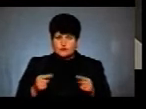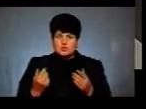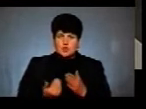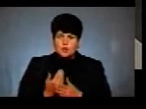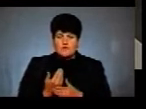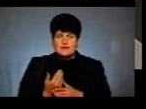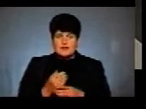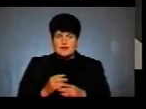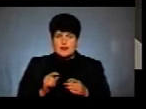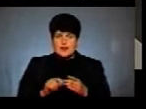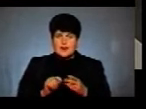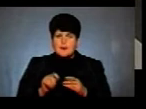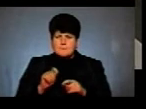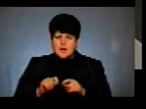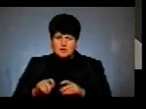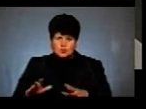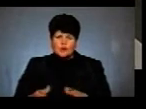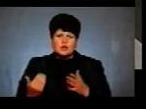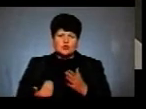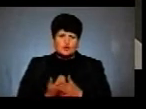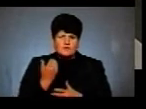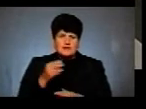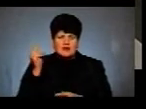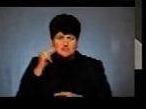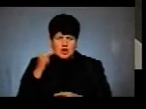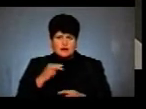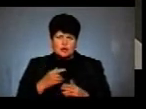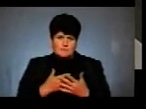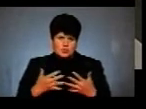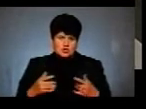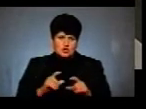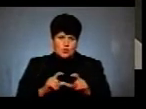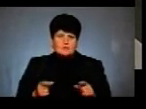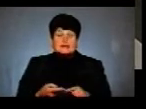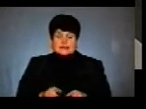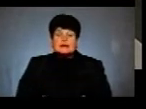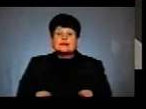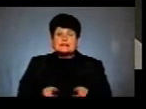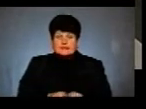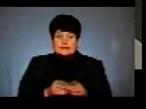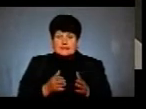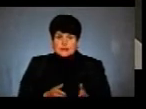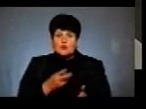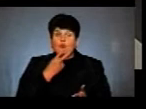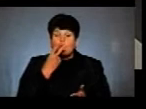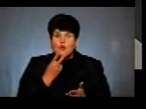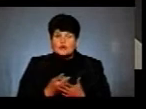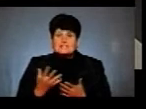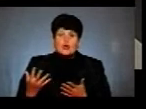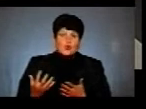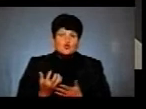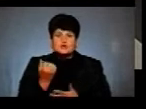лабораторії, створювати нові навчально-методичні комплекси в університеті. Це теж показник